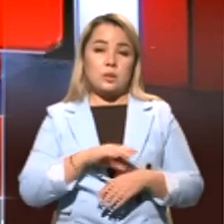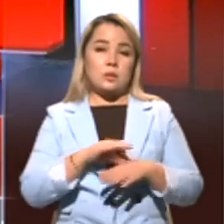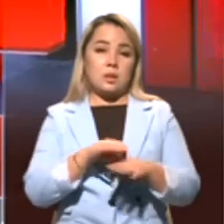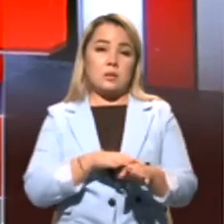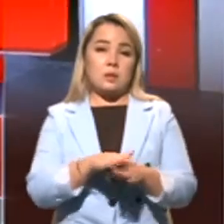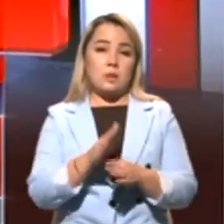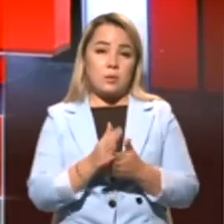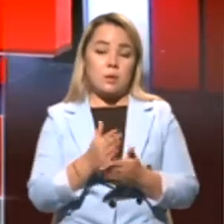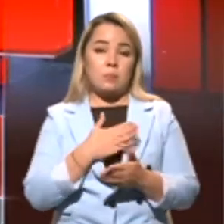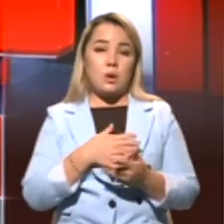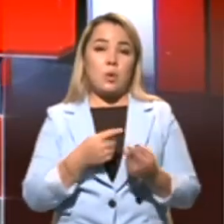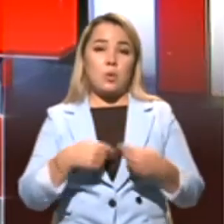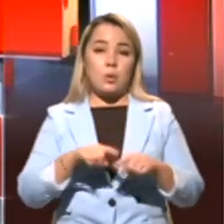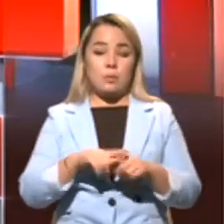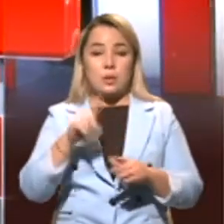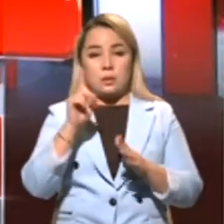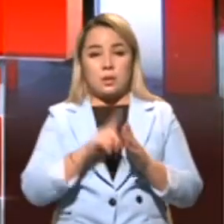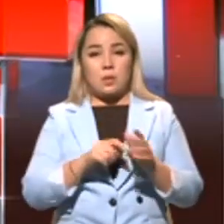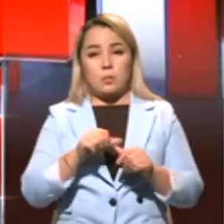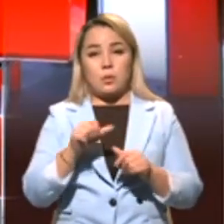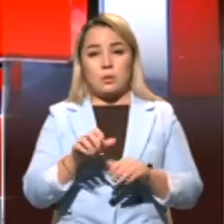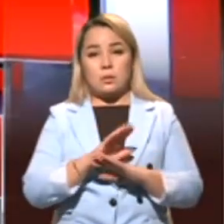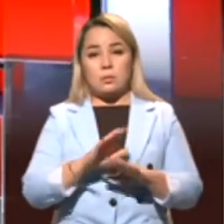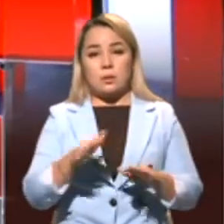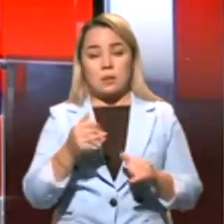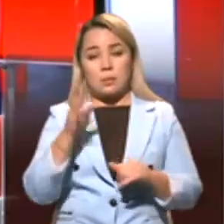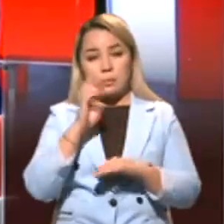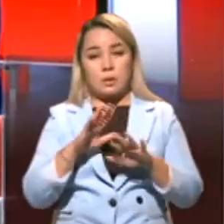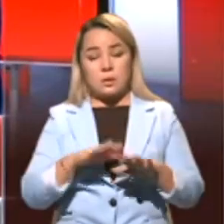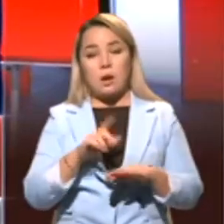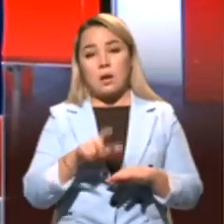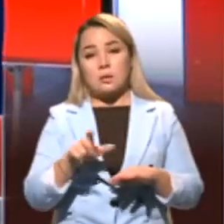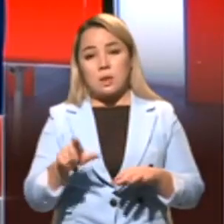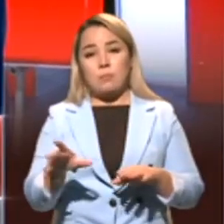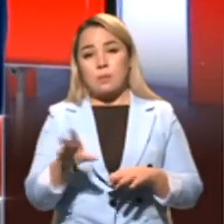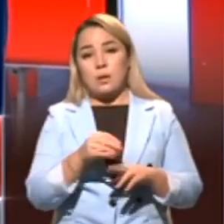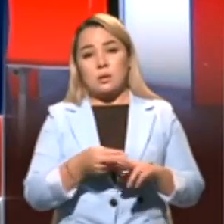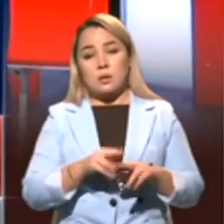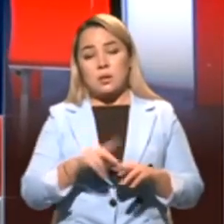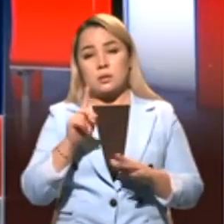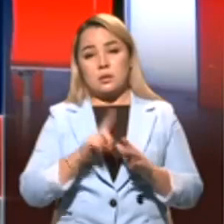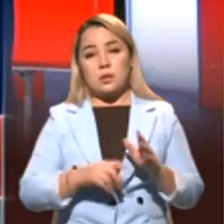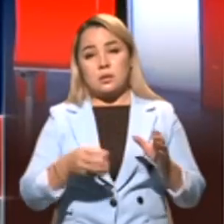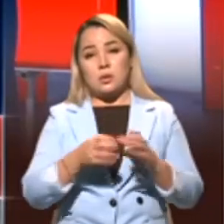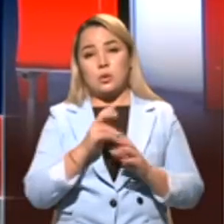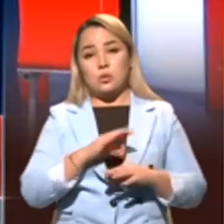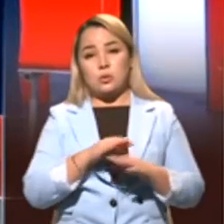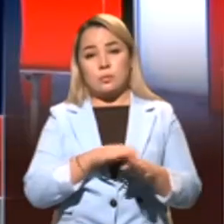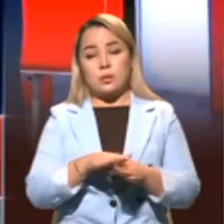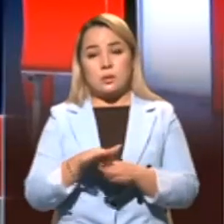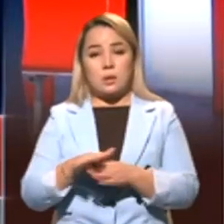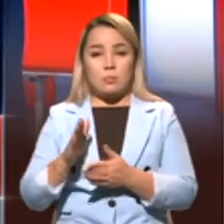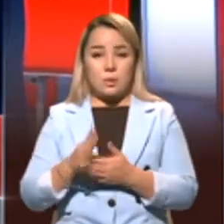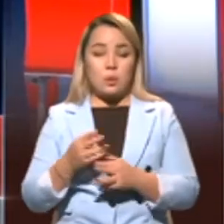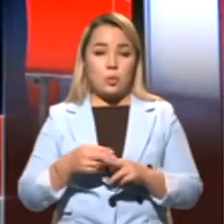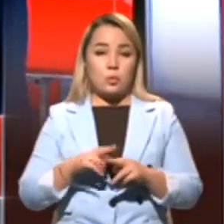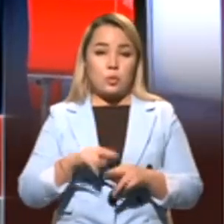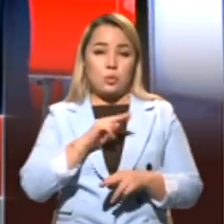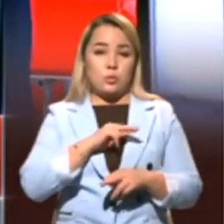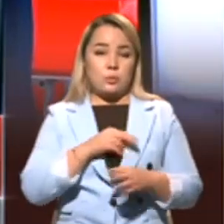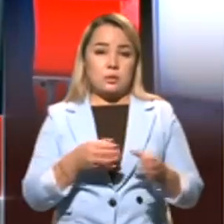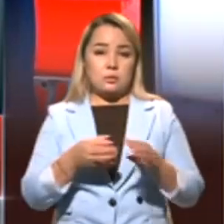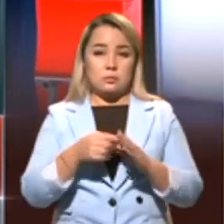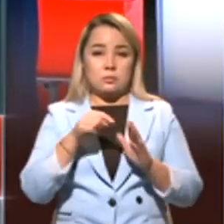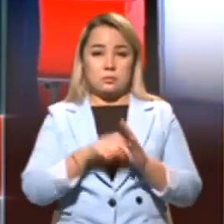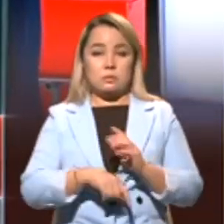біз қоғам діни бірлестіктерден бөлек емес қой, біздің мемлекетіміздің азаматтары барлығы олармен серіктес ретінде жұмыс жасайды. Осы жұмыстың өзінде де